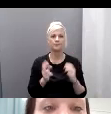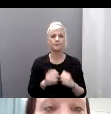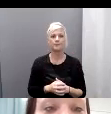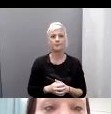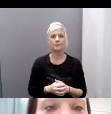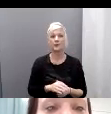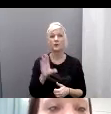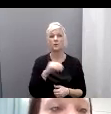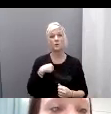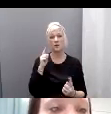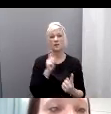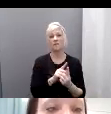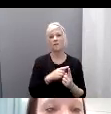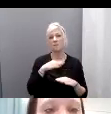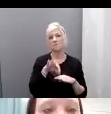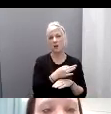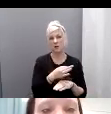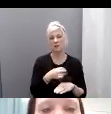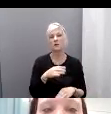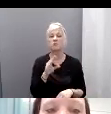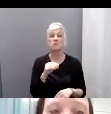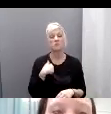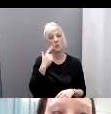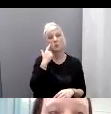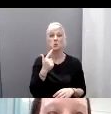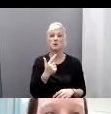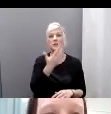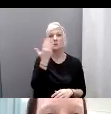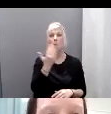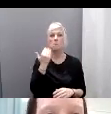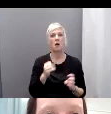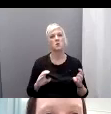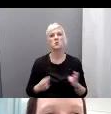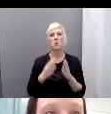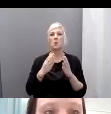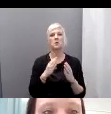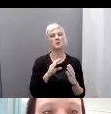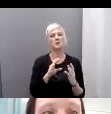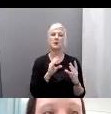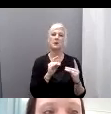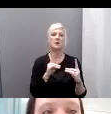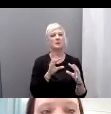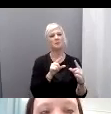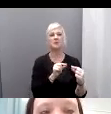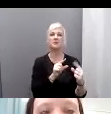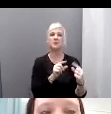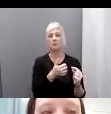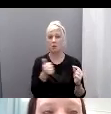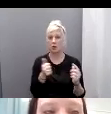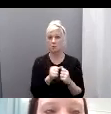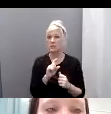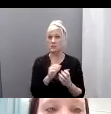När jag träffade min man trodde jag att det var en sommarflirt. När det började bli mer